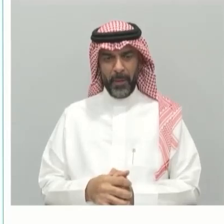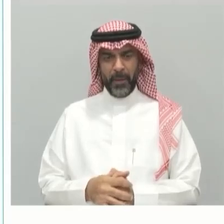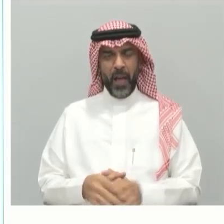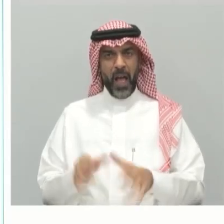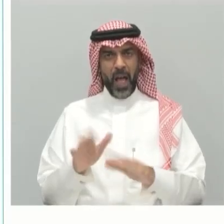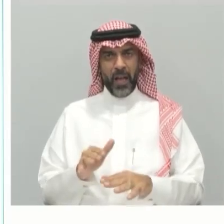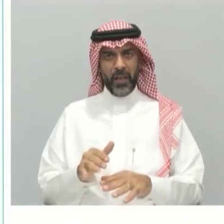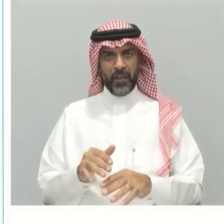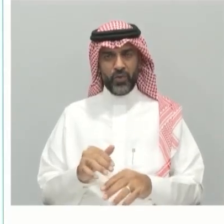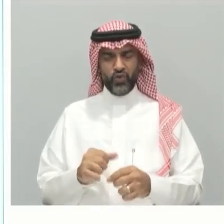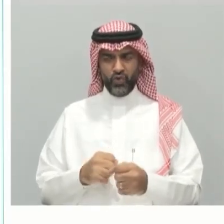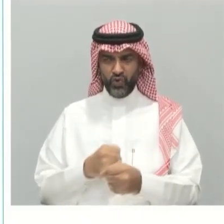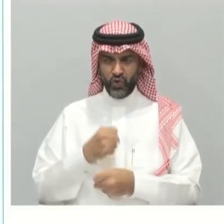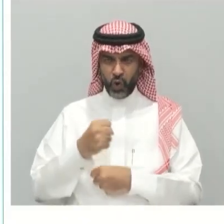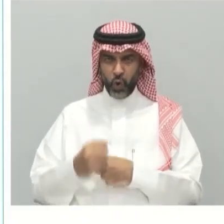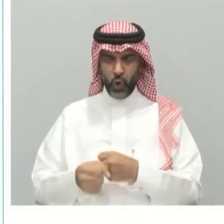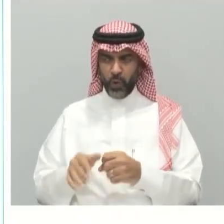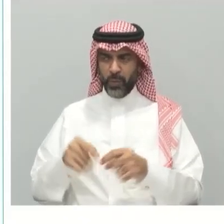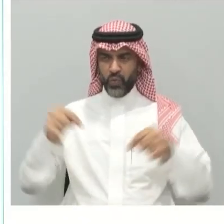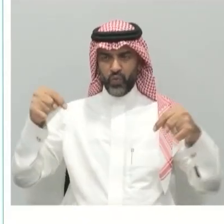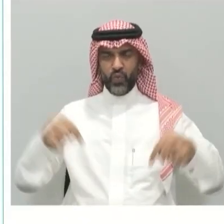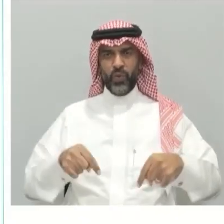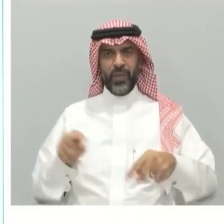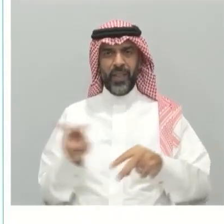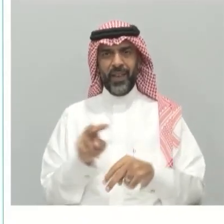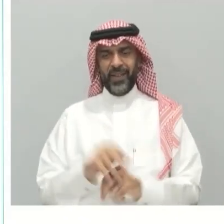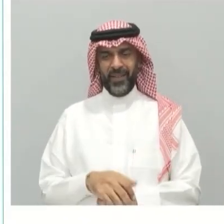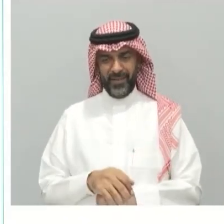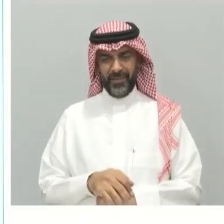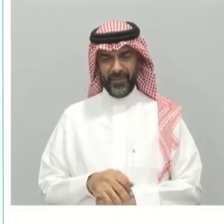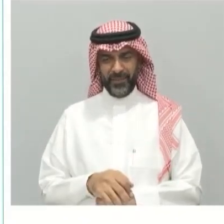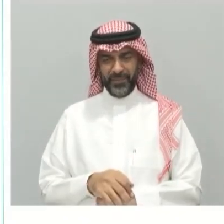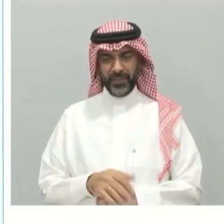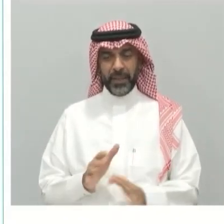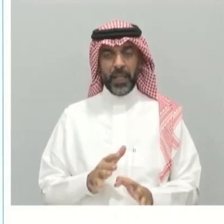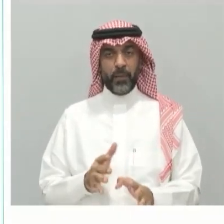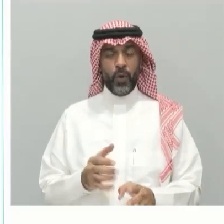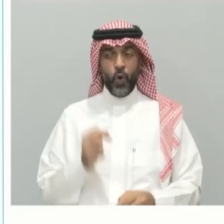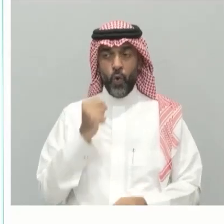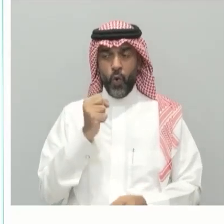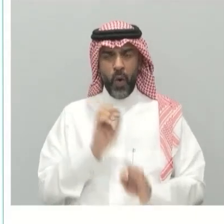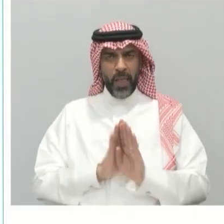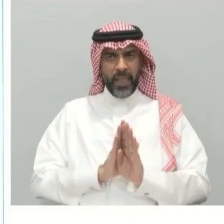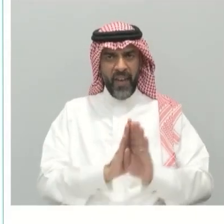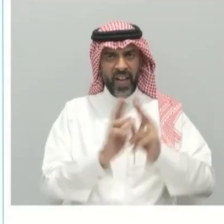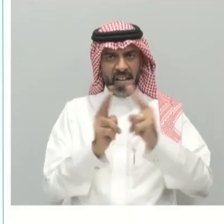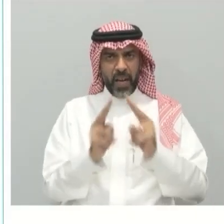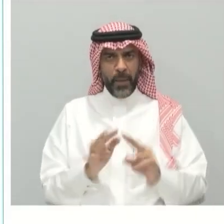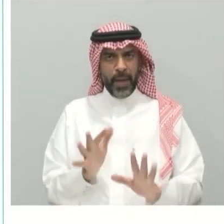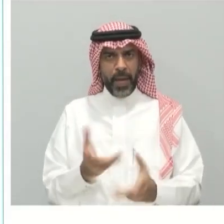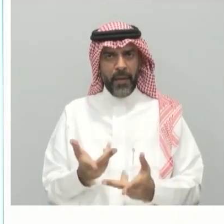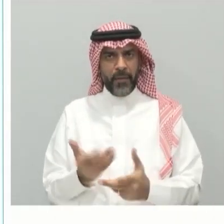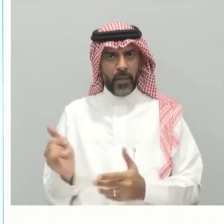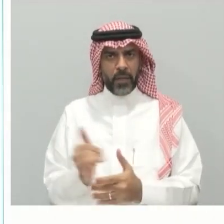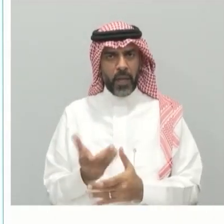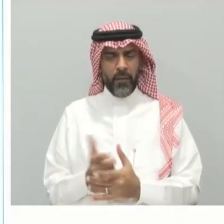الجهد اللي موجود عند كل قطب من هذه الاقطاب طيب كيف تنشا القوه الدافعه الكهربائيه